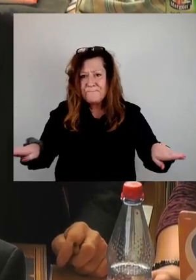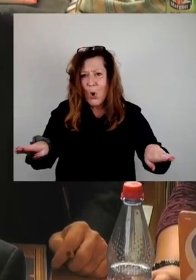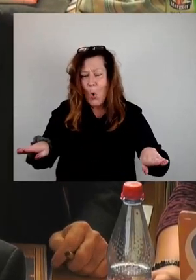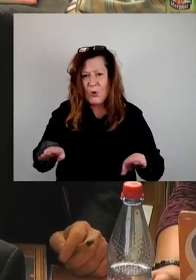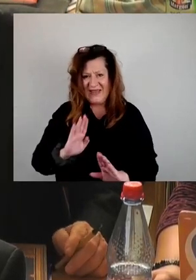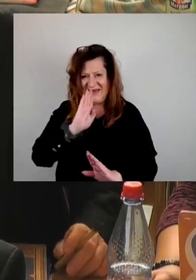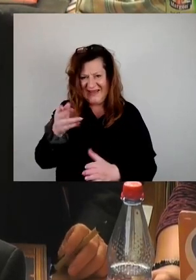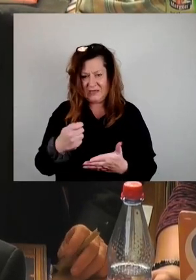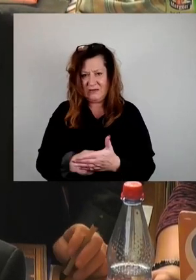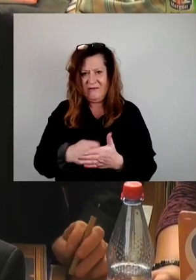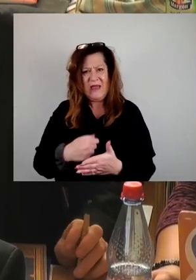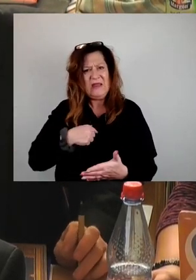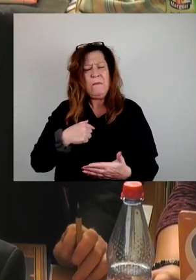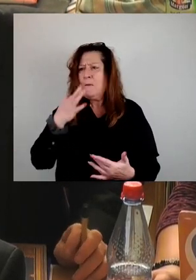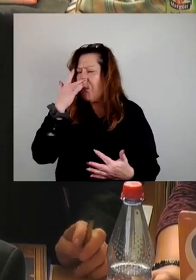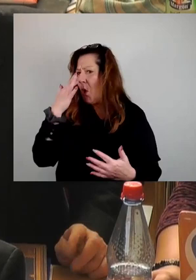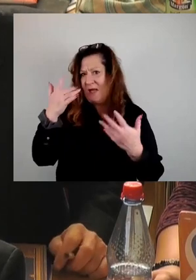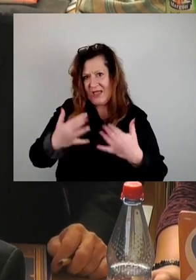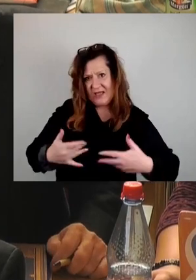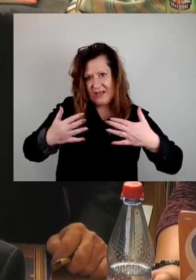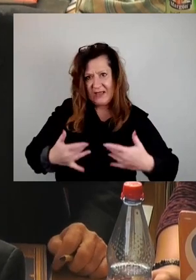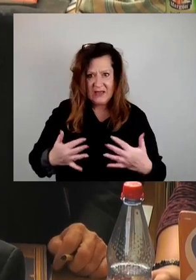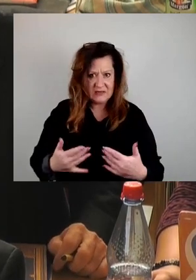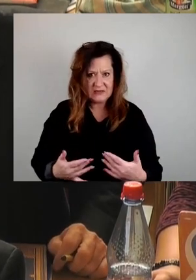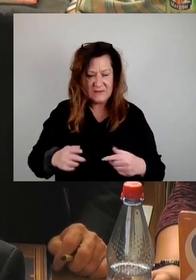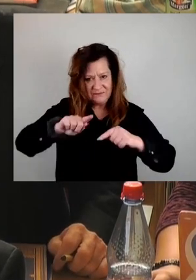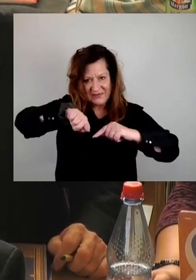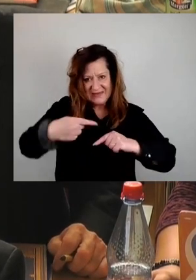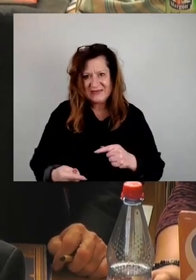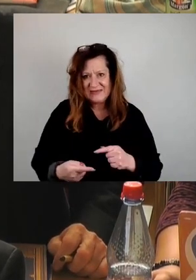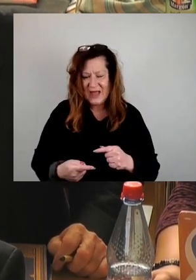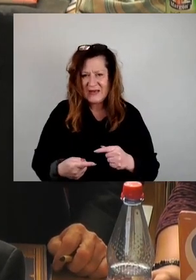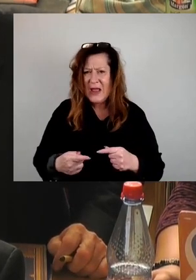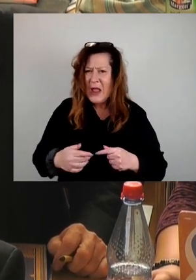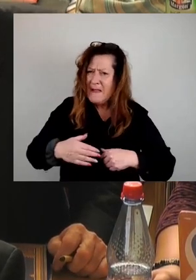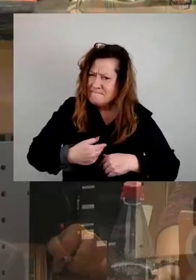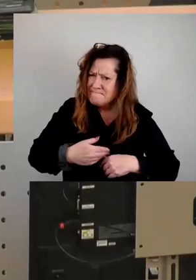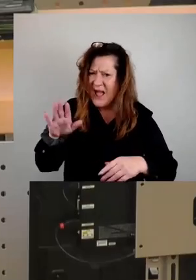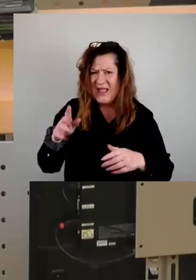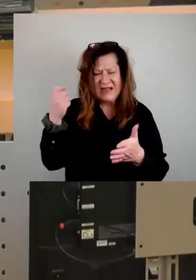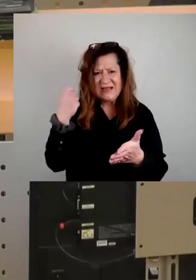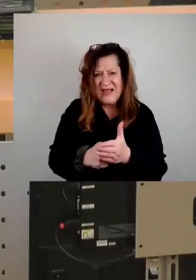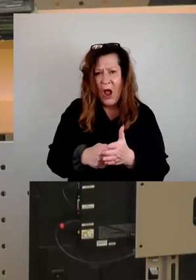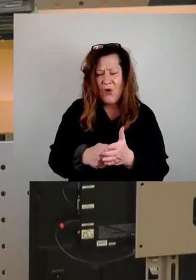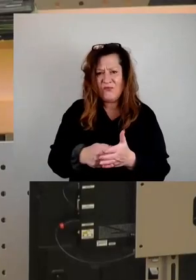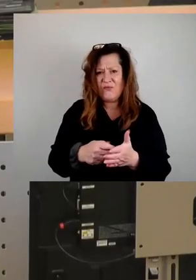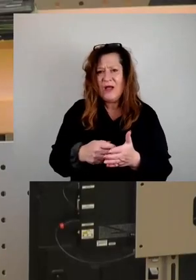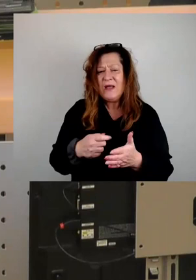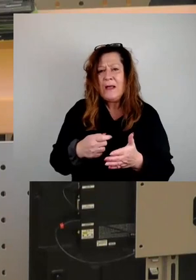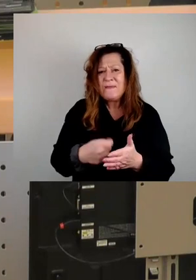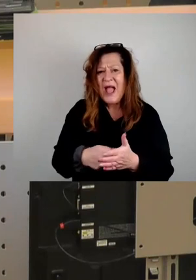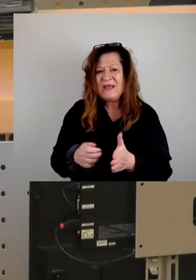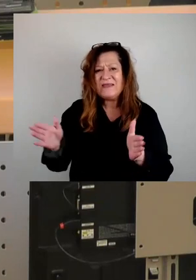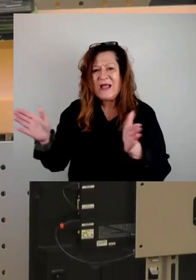mal versucht zu berechnen, dann ist der weitaus größte Teil des Kaufpreises das Kleingartenland, weil das